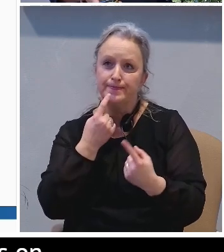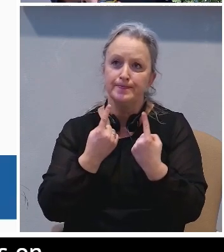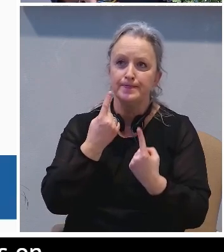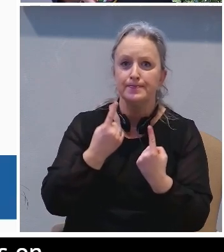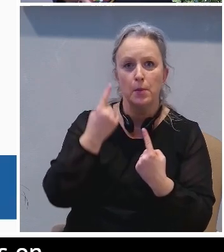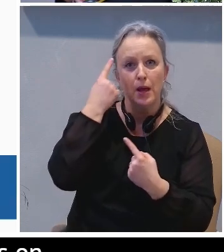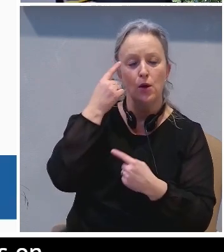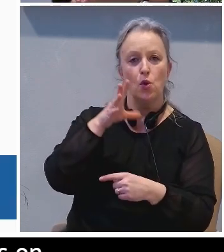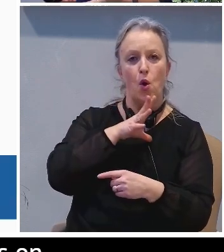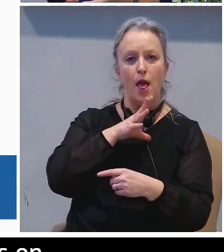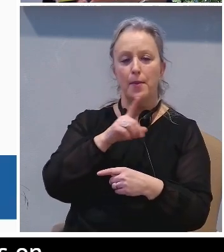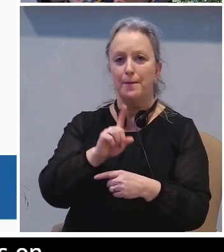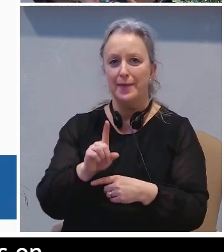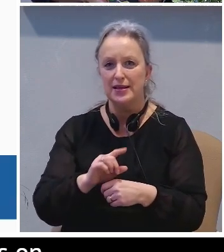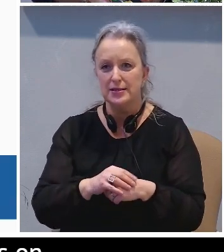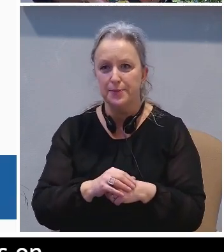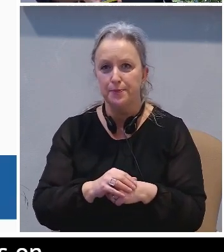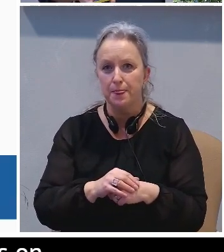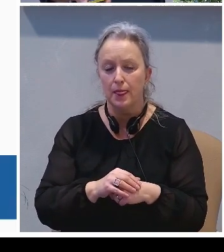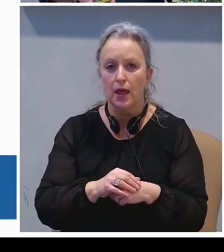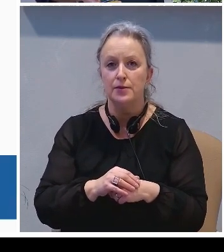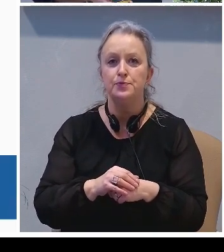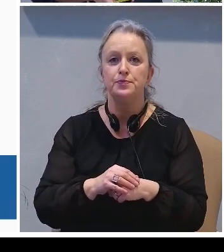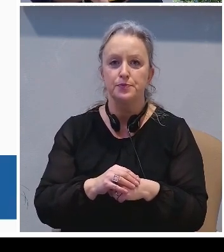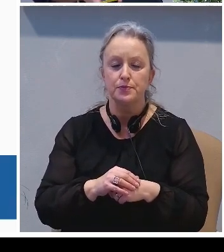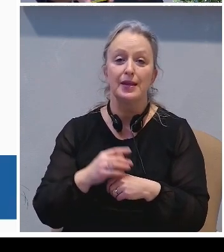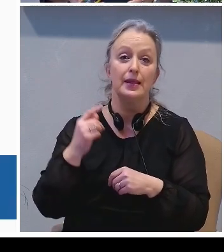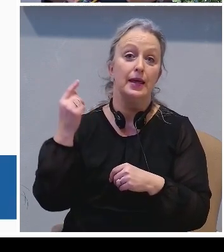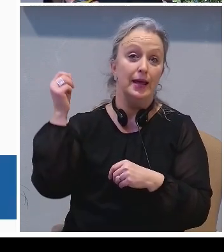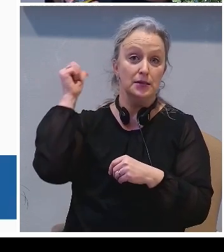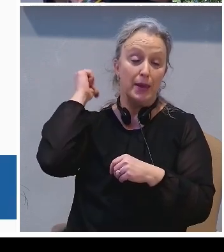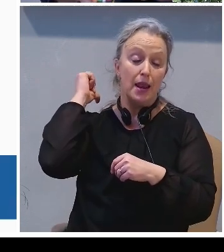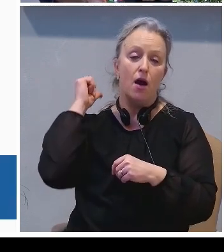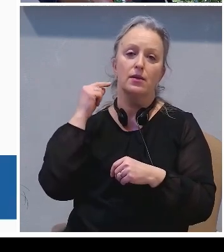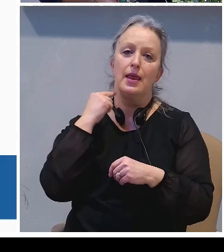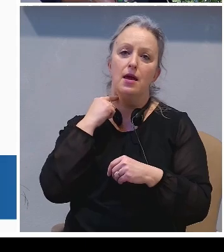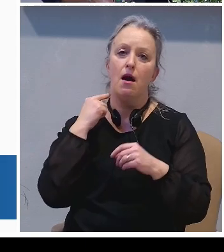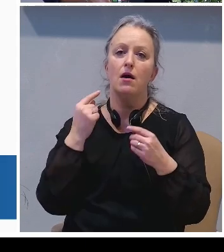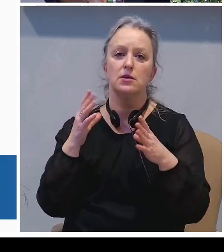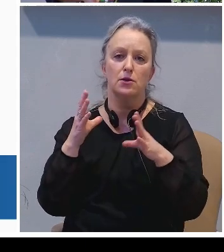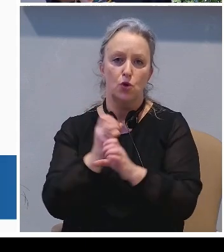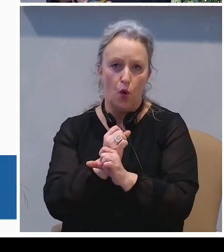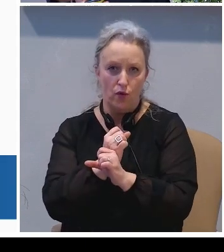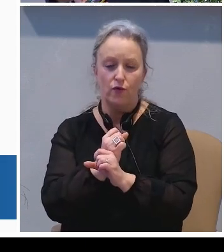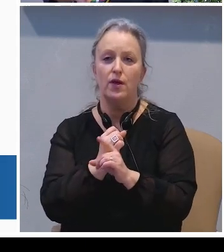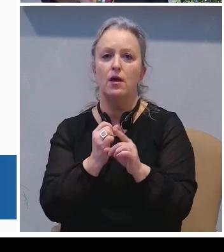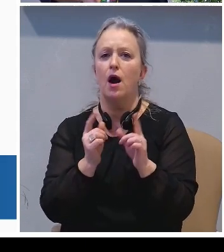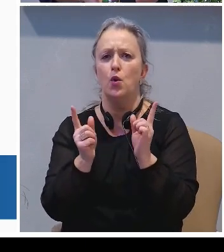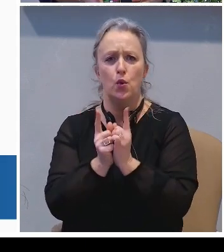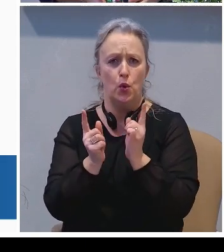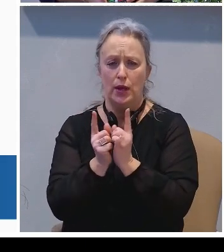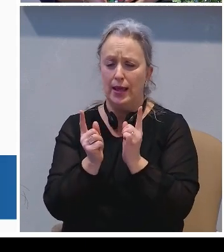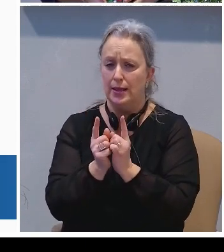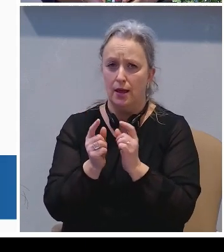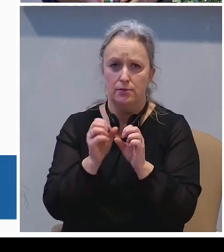in other hästi groups. põgusalt spinaalsest But now, lihasatróofiast, what kuna ma we tean, et have kaasprofessor considered, Liis Väli seda põhjalikult speaking of käsitleb spinal muscular ja